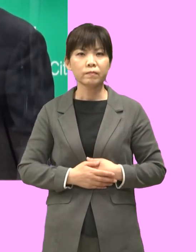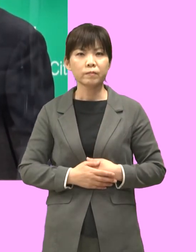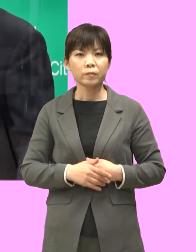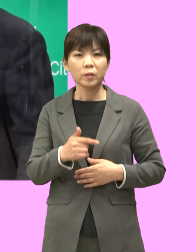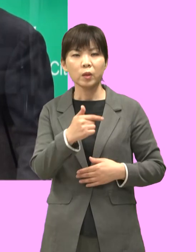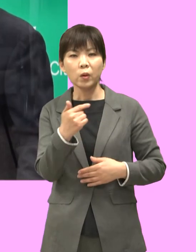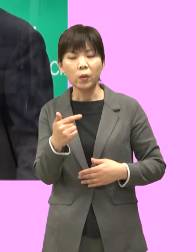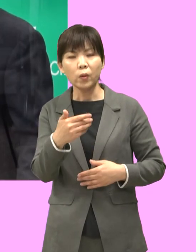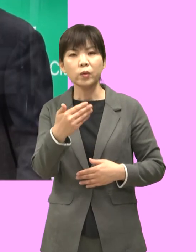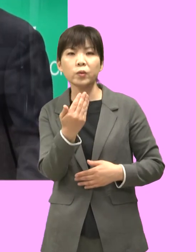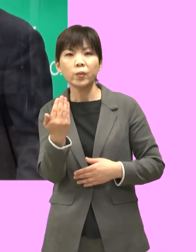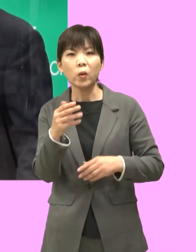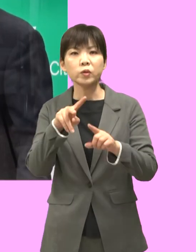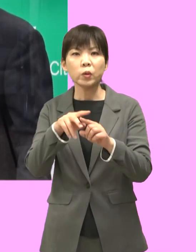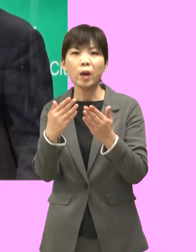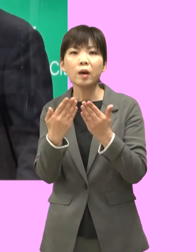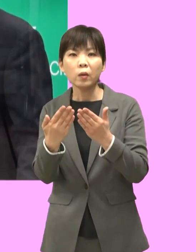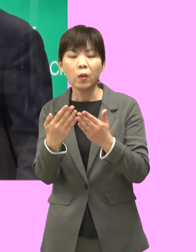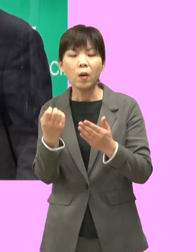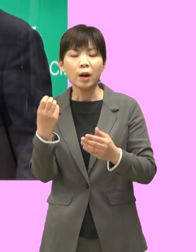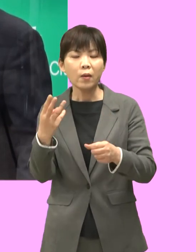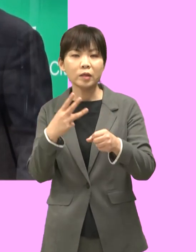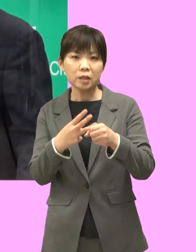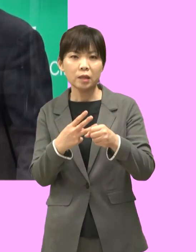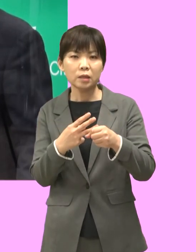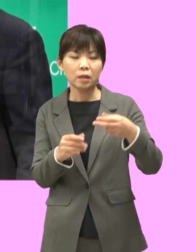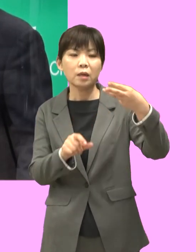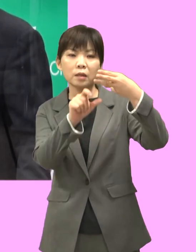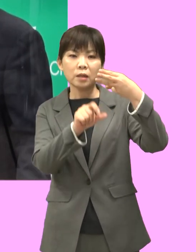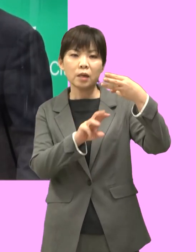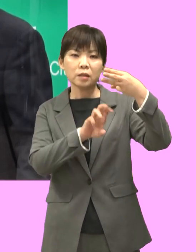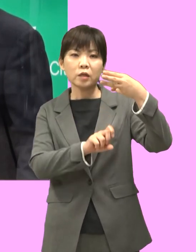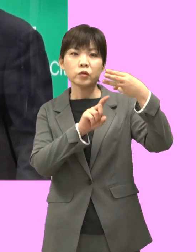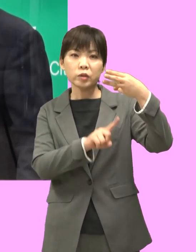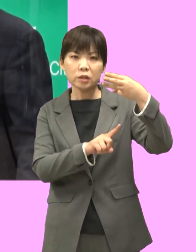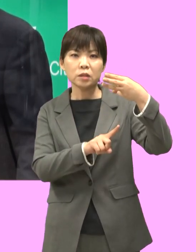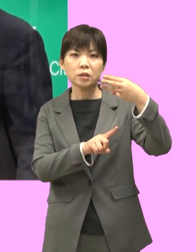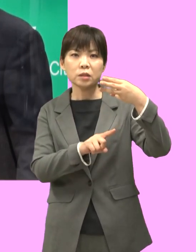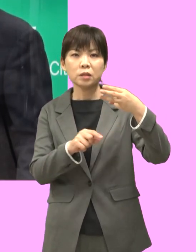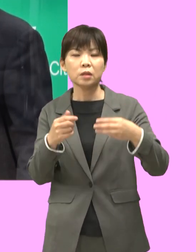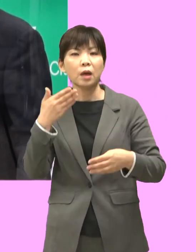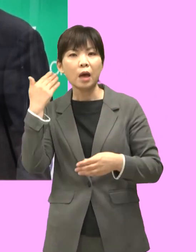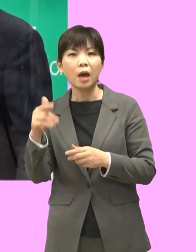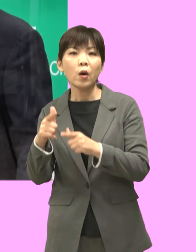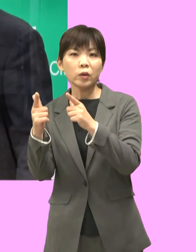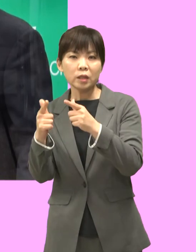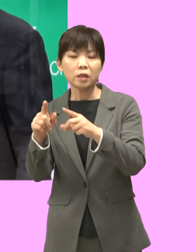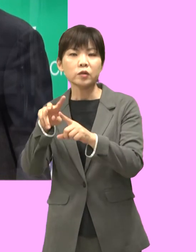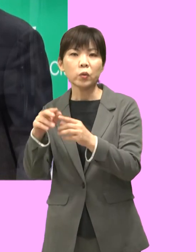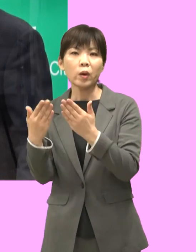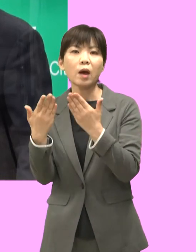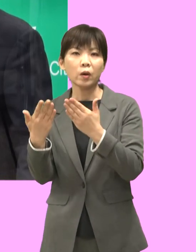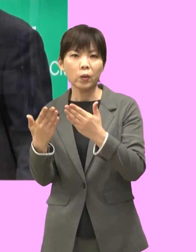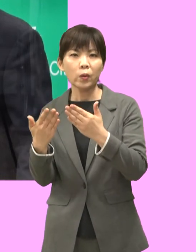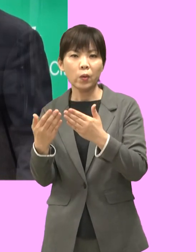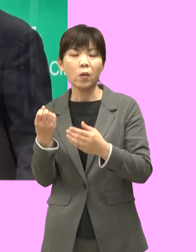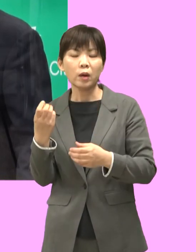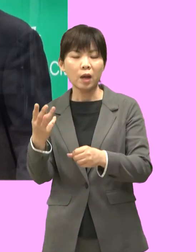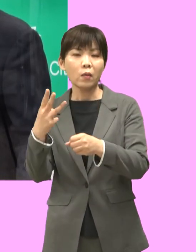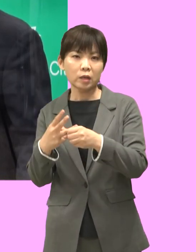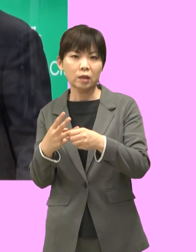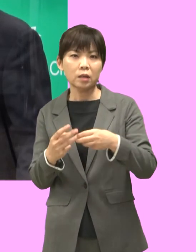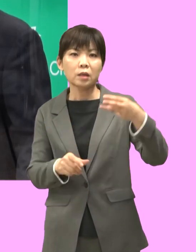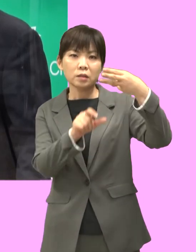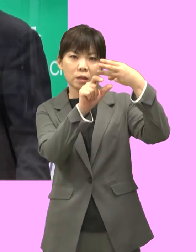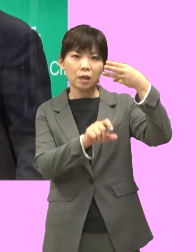大久保小学校が、令和3年の3月31日、青木小学校も令和3年の3月31日になっ